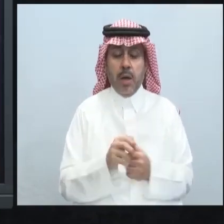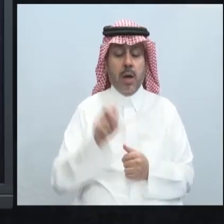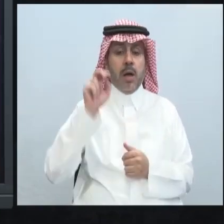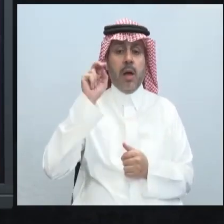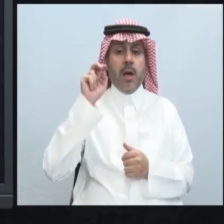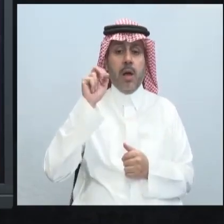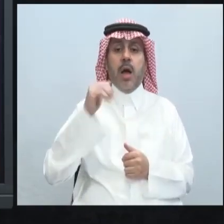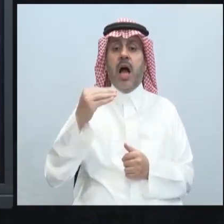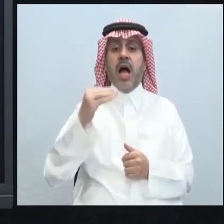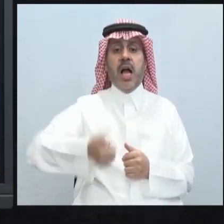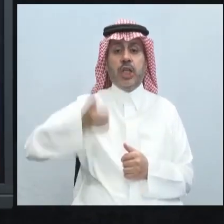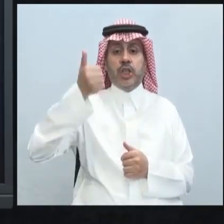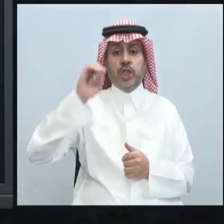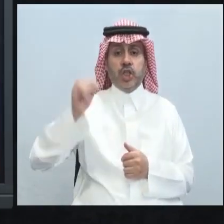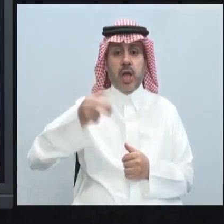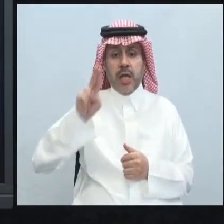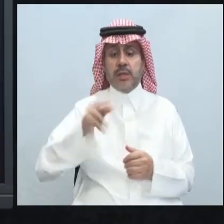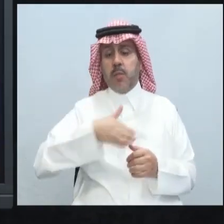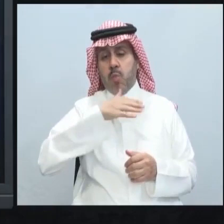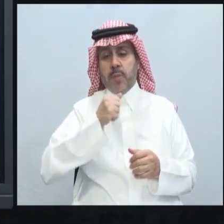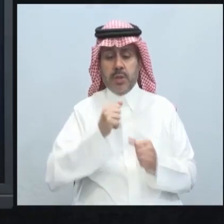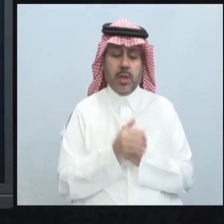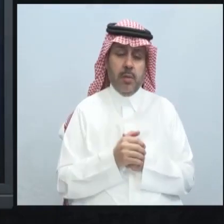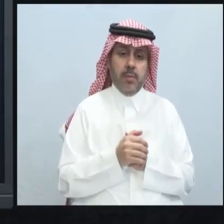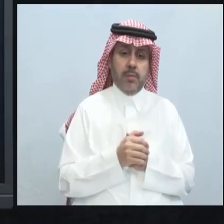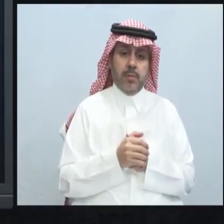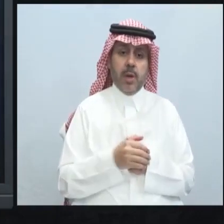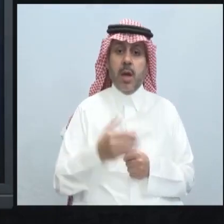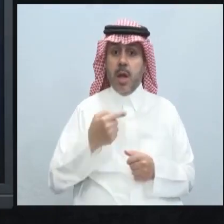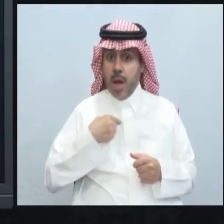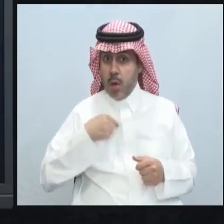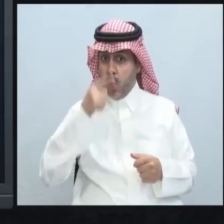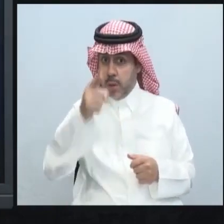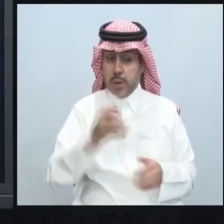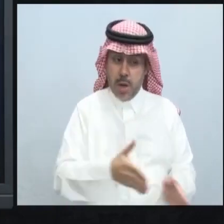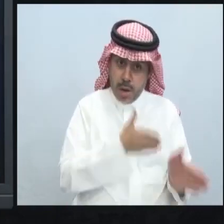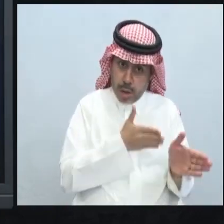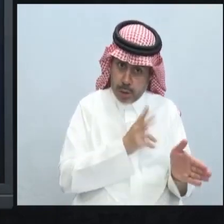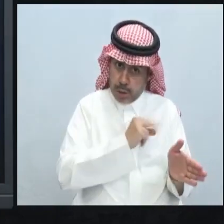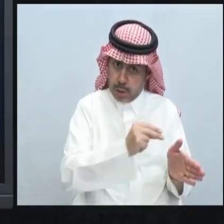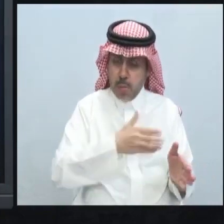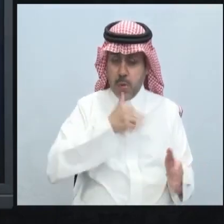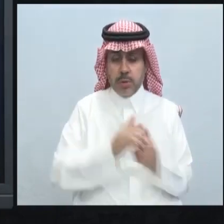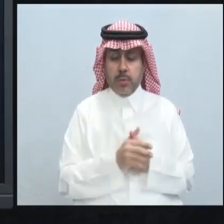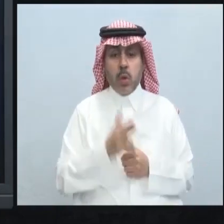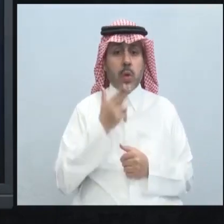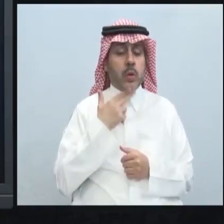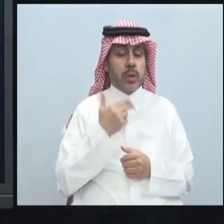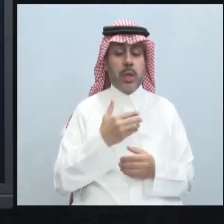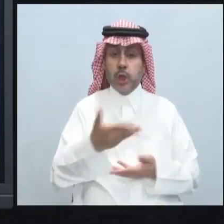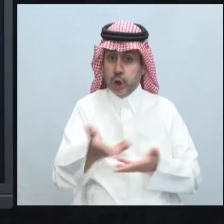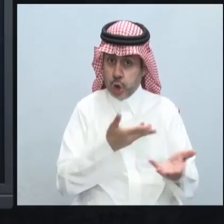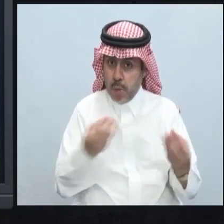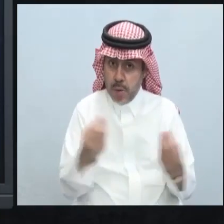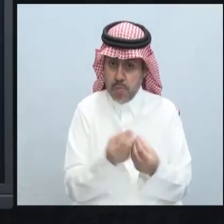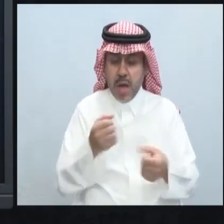قضاء حوائجه فنحن يا ابنائي نقتدي بالنبي صلى الله عليه وسلم ونحسن التعامل مع